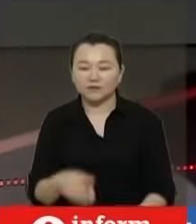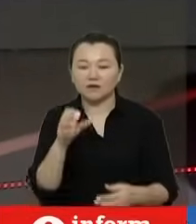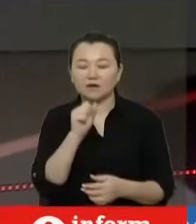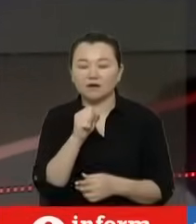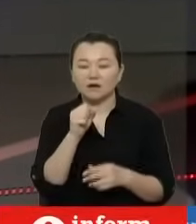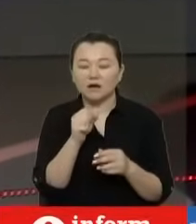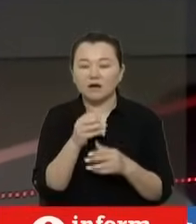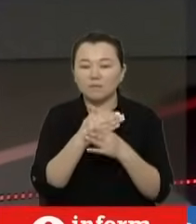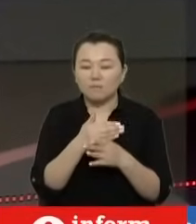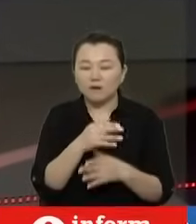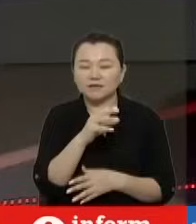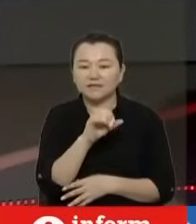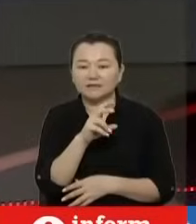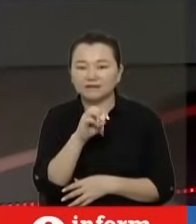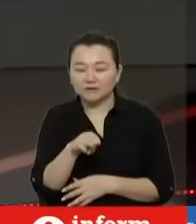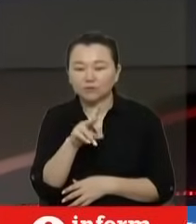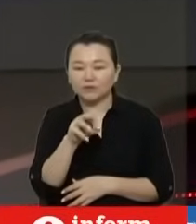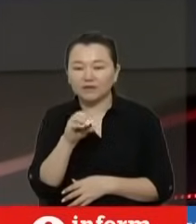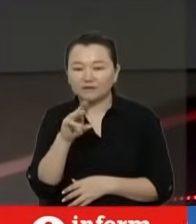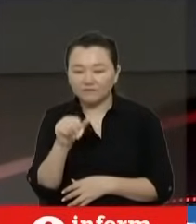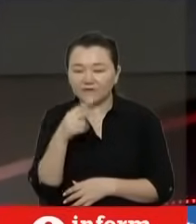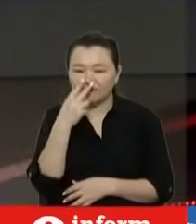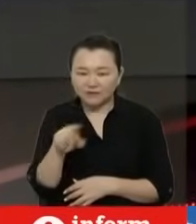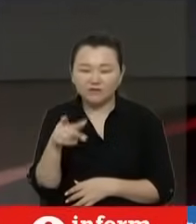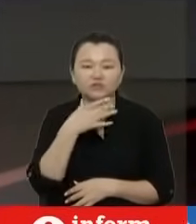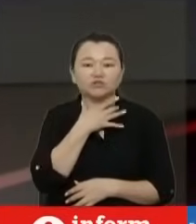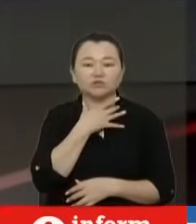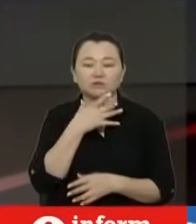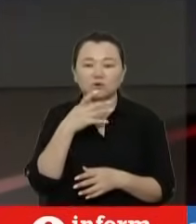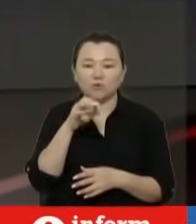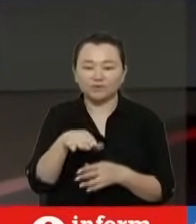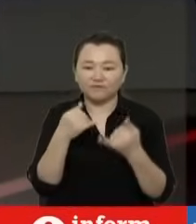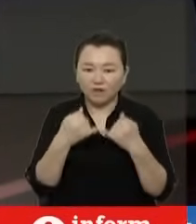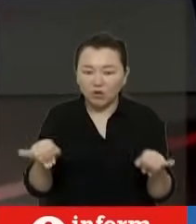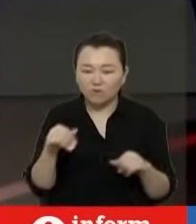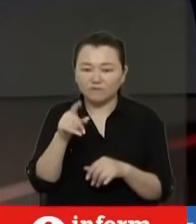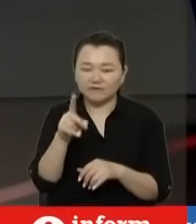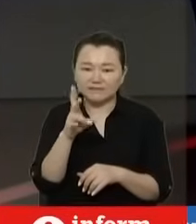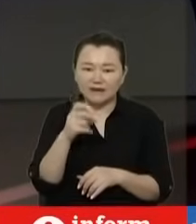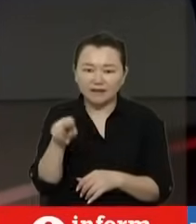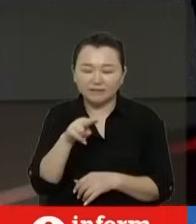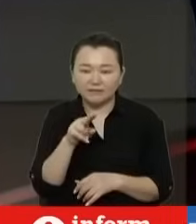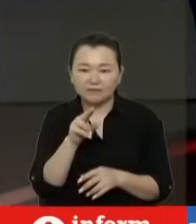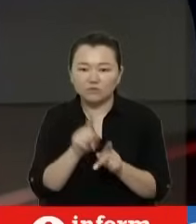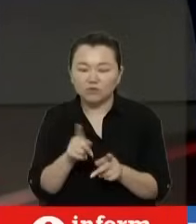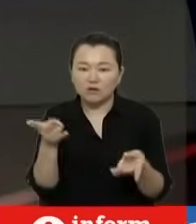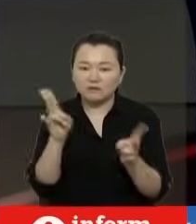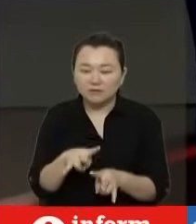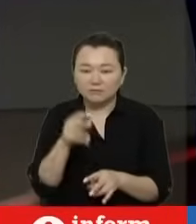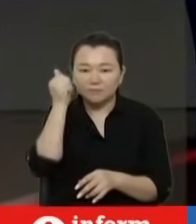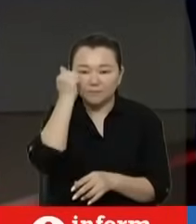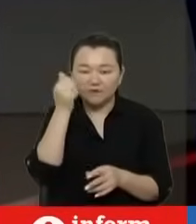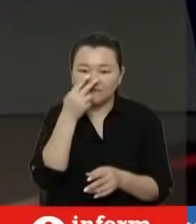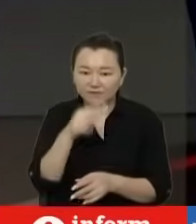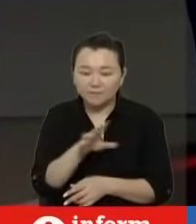Ассистентка Салтанат Нукеновой и раньше видела на ее шее следы от веревки. Об этом девушка рассказала на суде, выступая в качестве